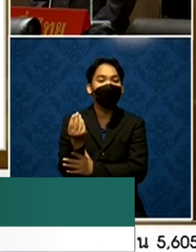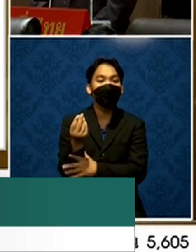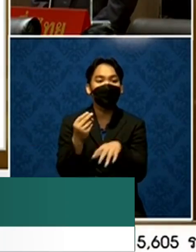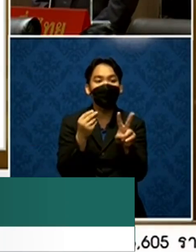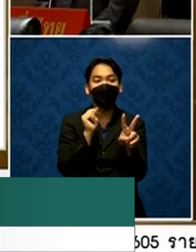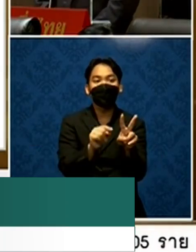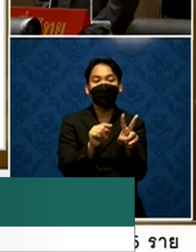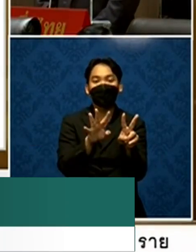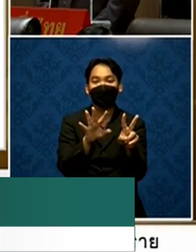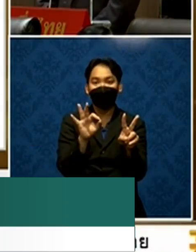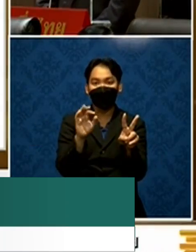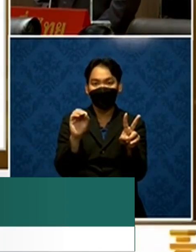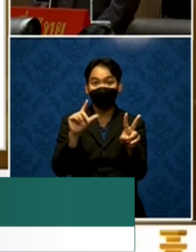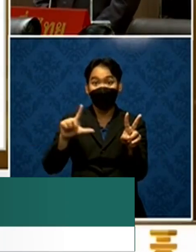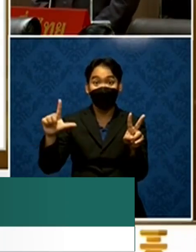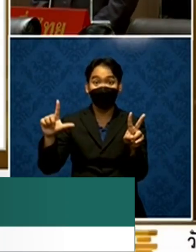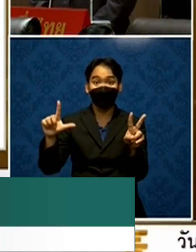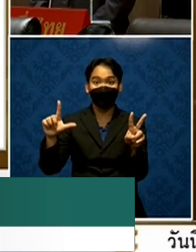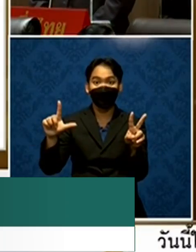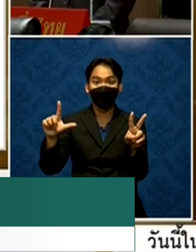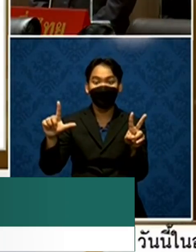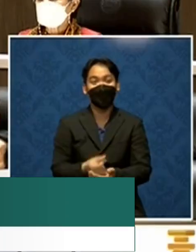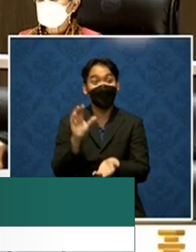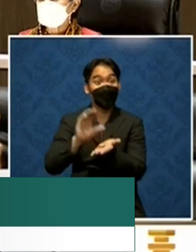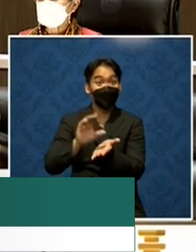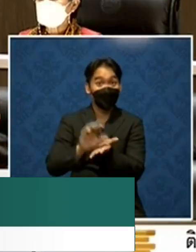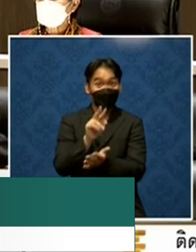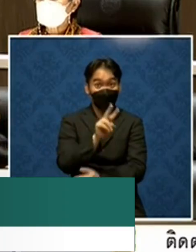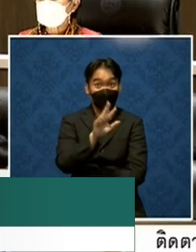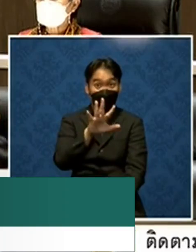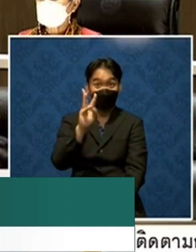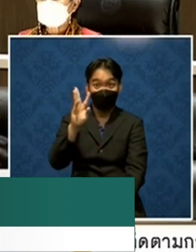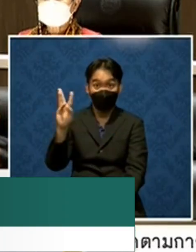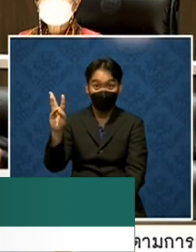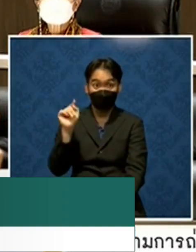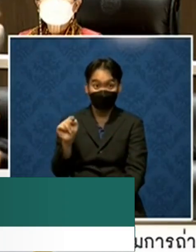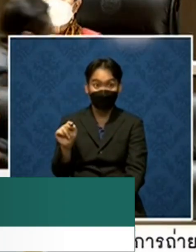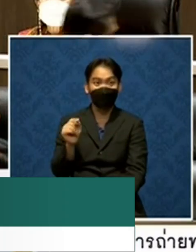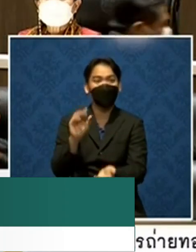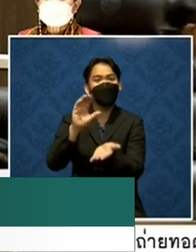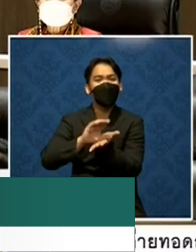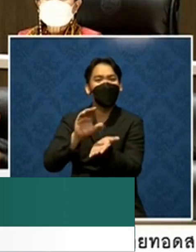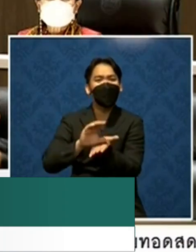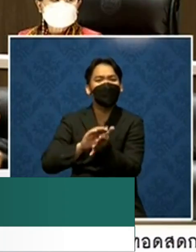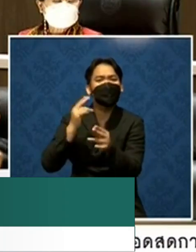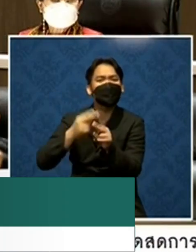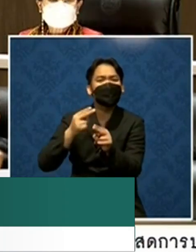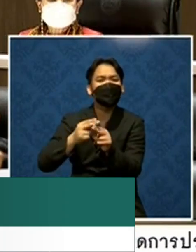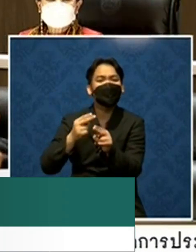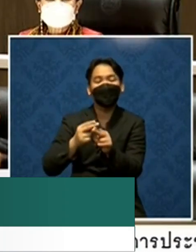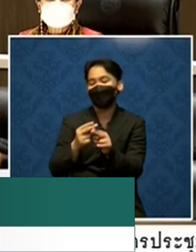ขับไล่นะครับเรียกว่าทันสมัยรุ่นใหม่ล่าสุดเลยเรียกว่ารุ่น F-35A Stealth นะครับ